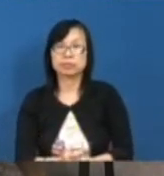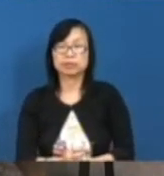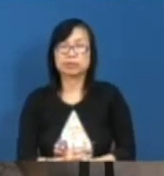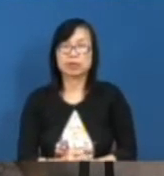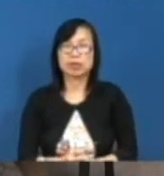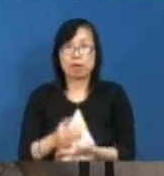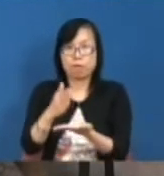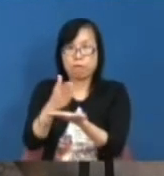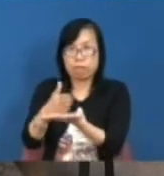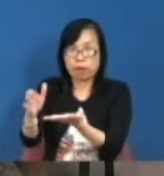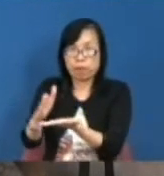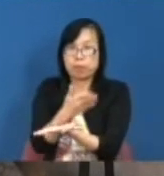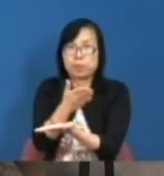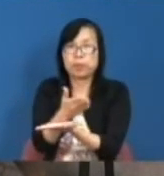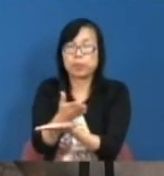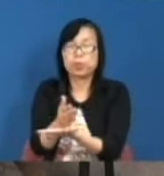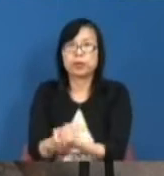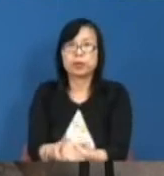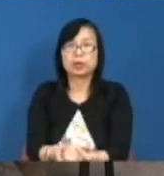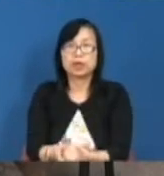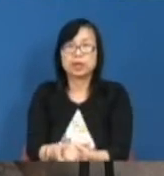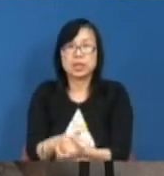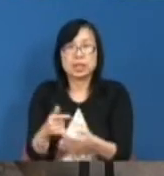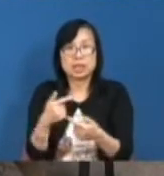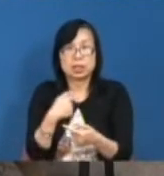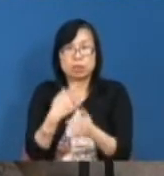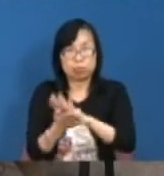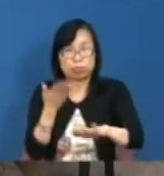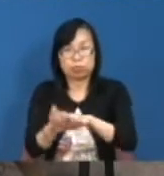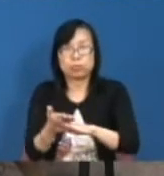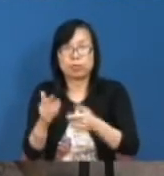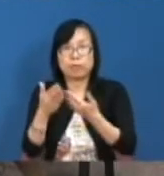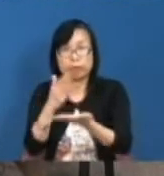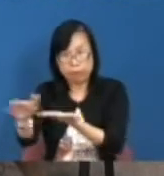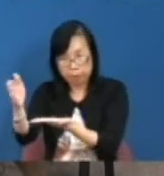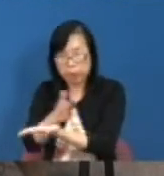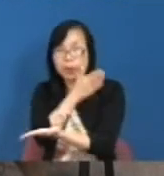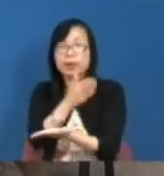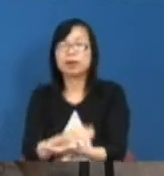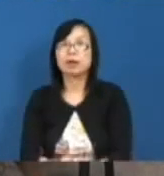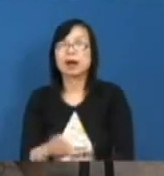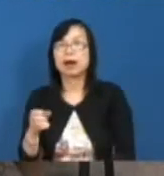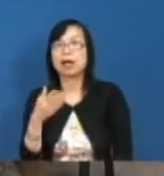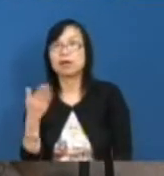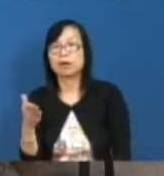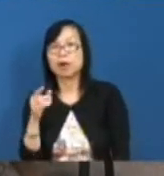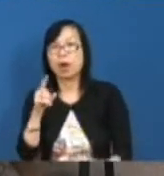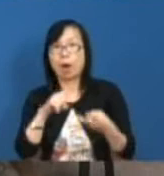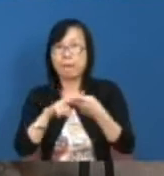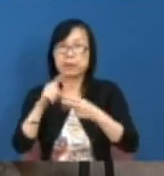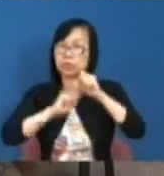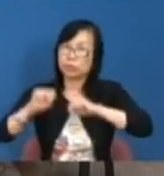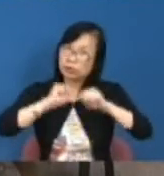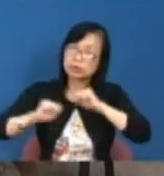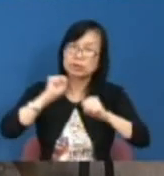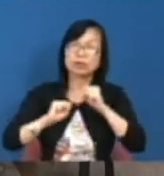嘅分配極之。不好的 要重新分配。 嗱，我嗱，即係台灣頭先咁講，就係話民主運動，你嘅討論可以